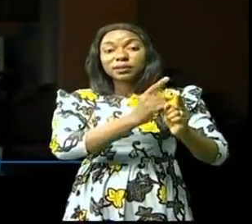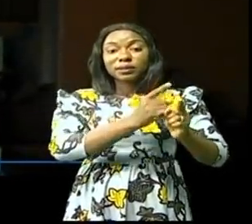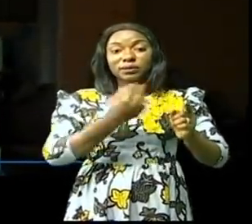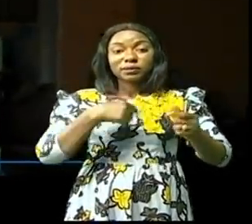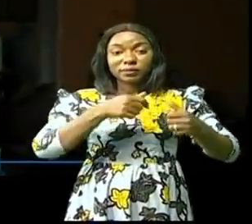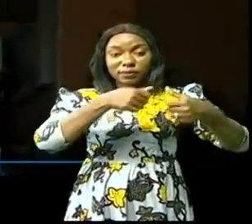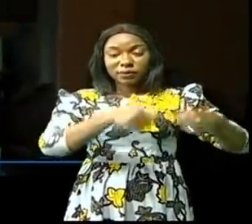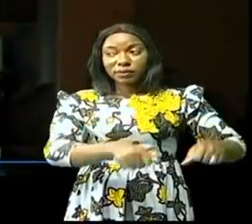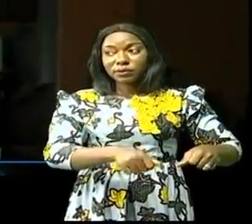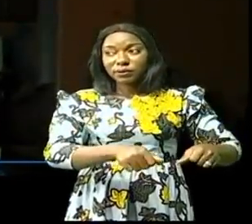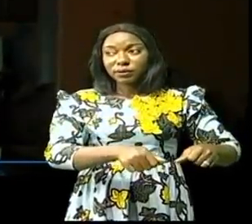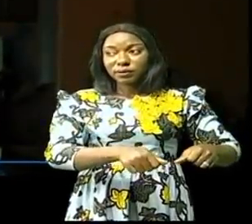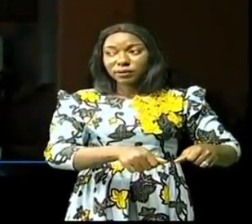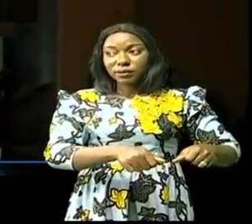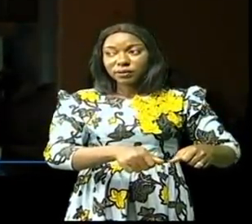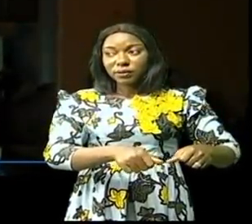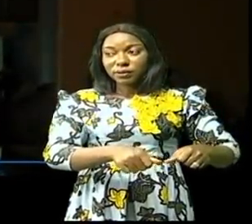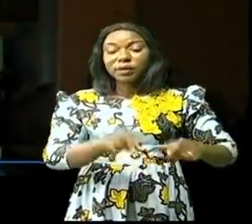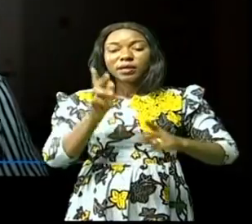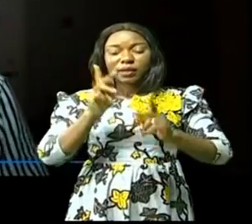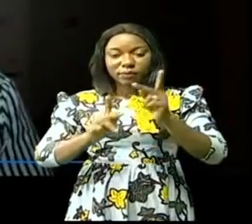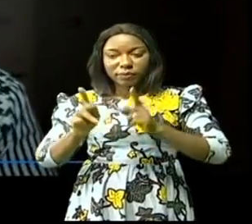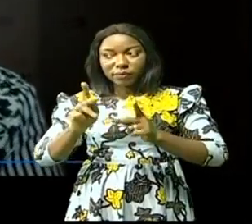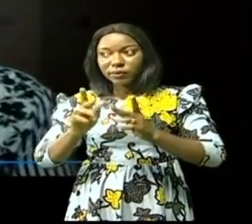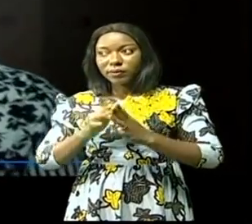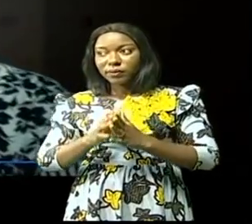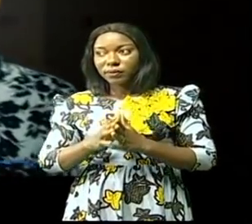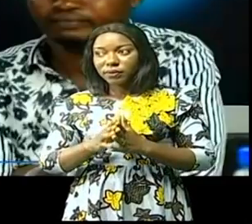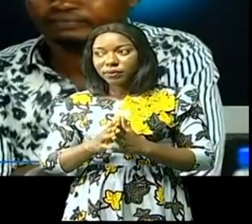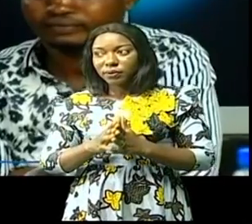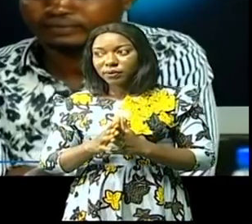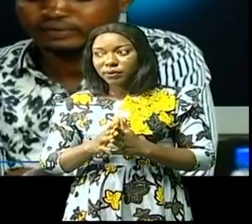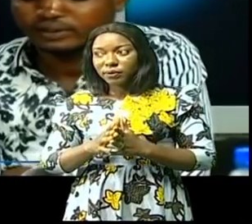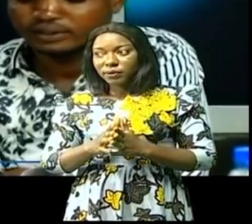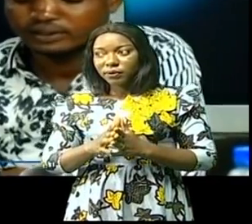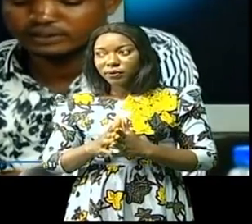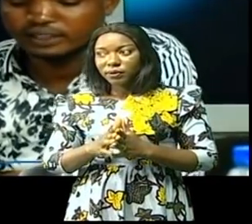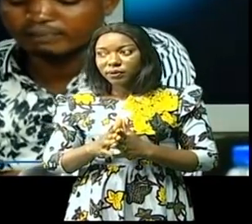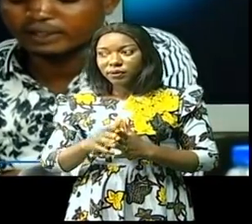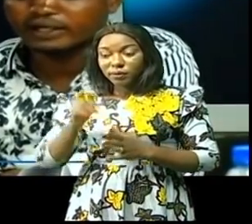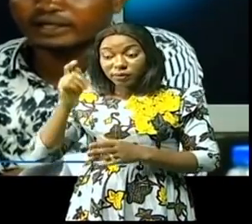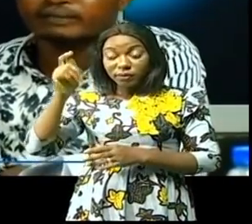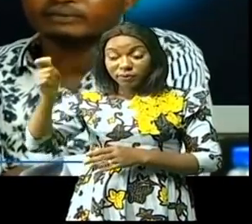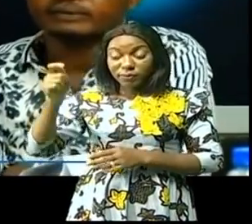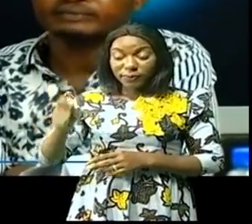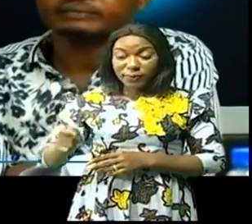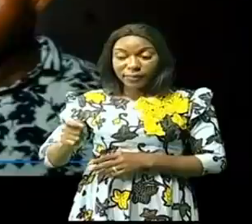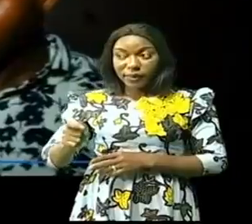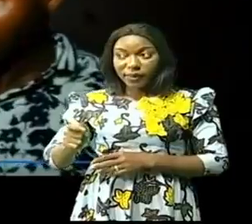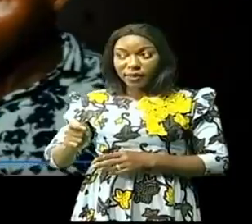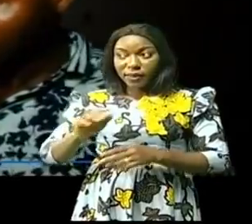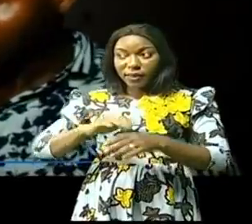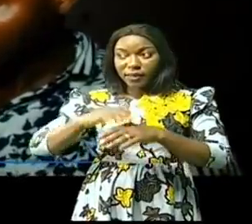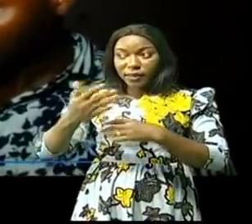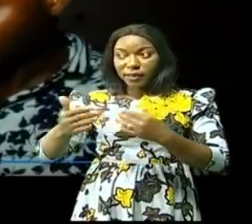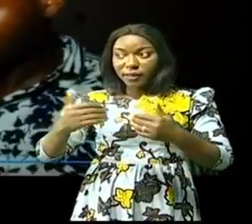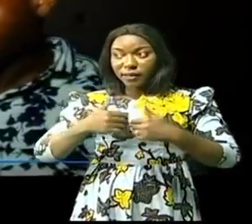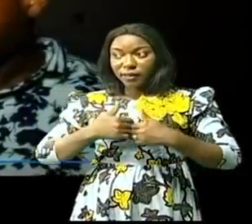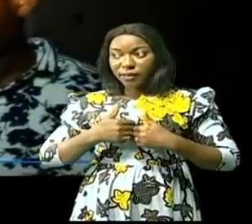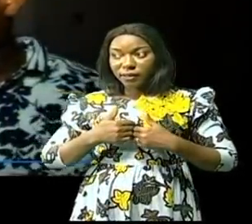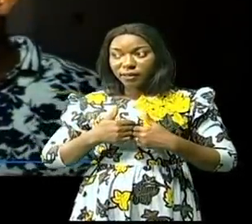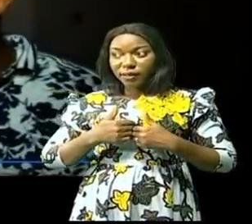laisser et la population. Moi, le commandant Mouvement du groupe de sécurité, après avoir